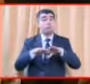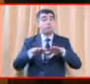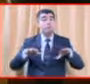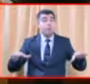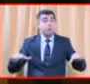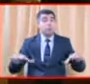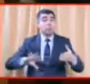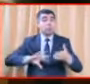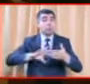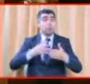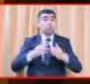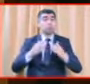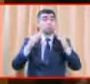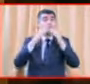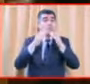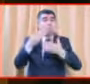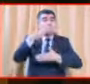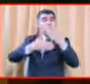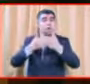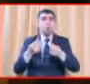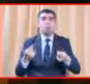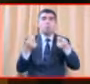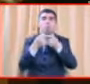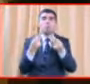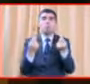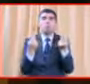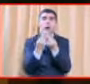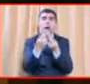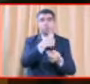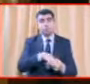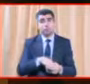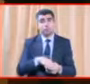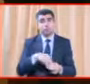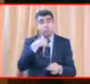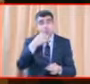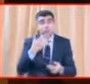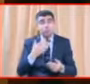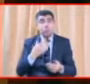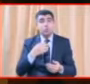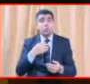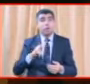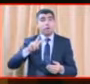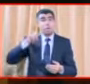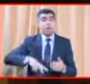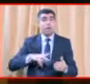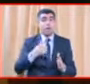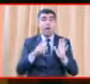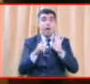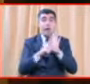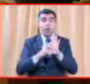العقار ولا من ناحية التهيئة. من ناحية العقار فهو ترامي على ملك الغير، ما في هذا إلا ولا